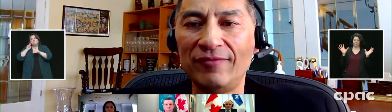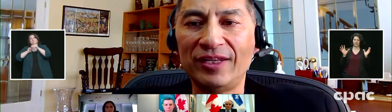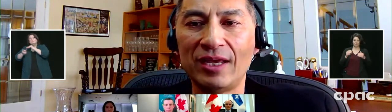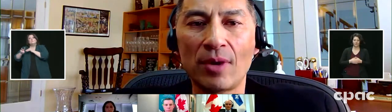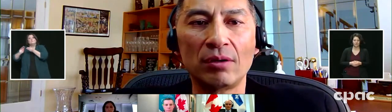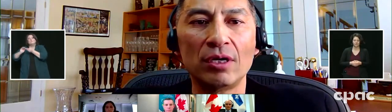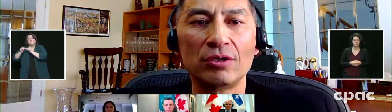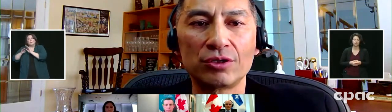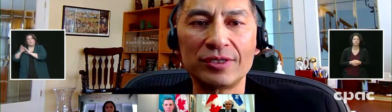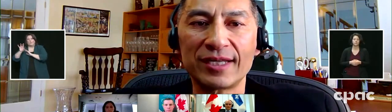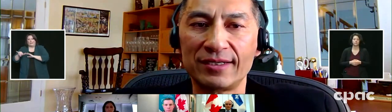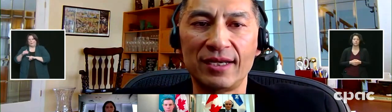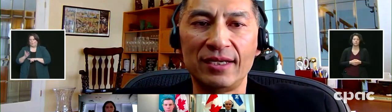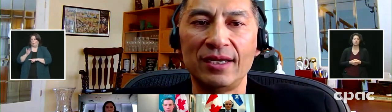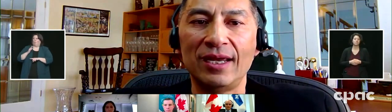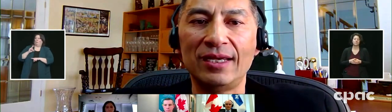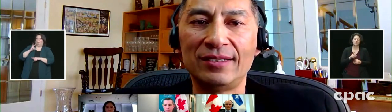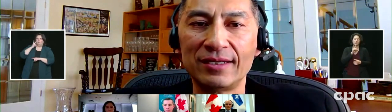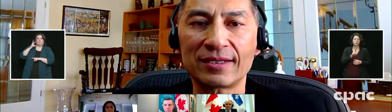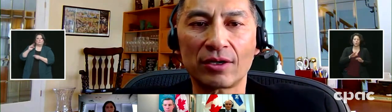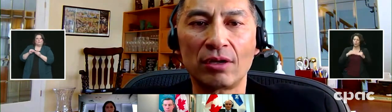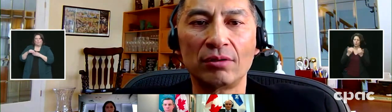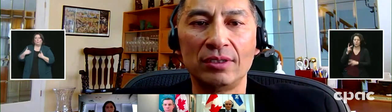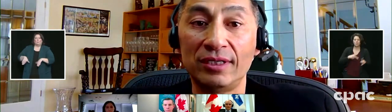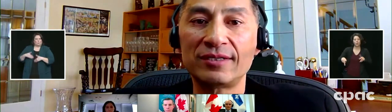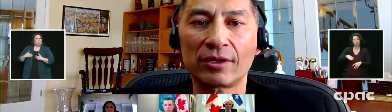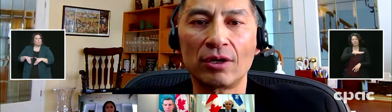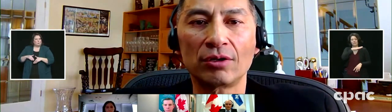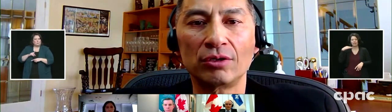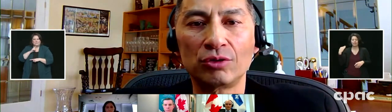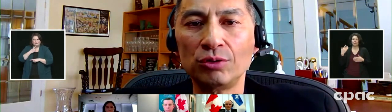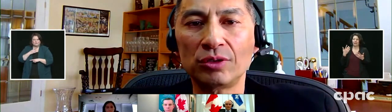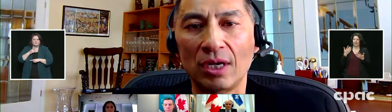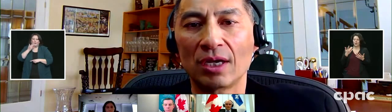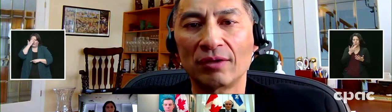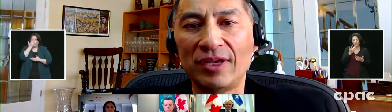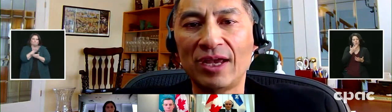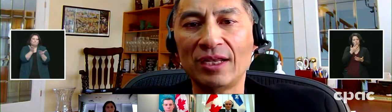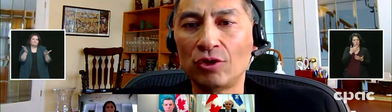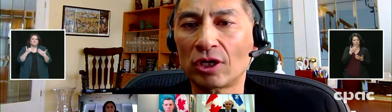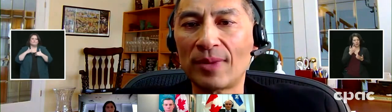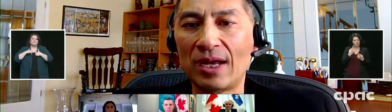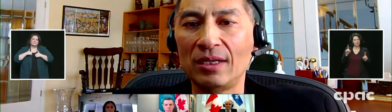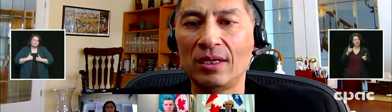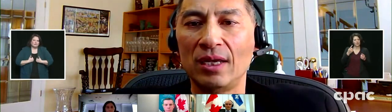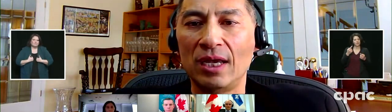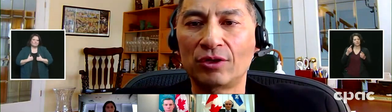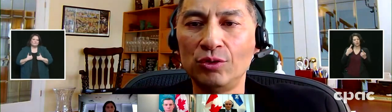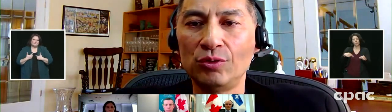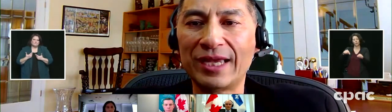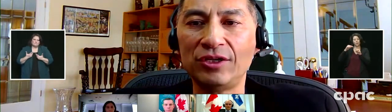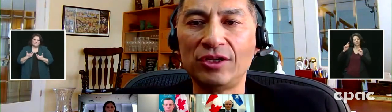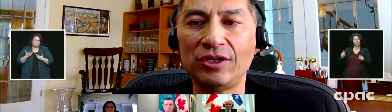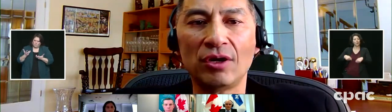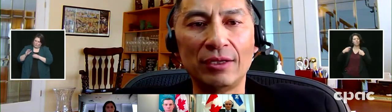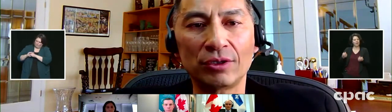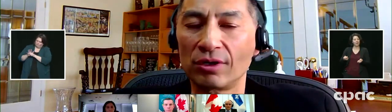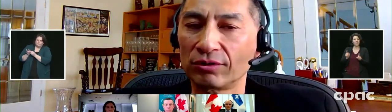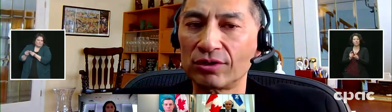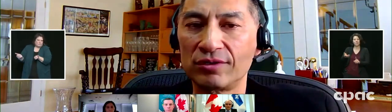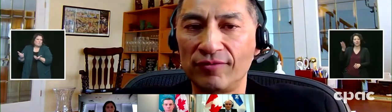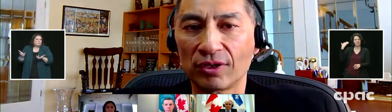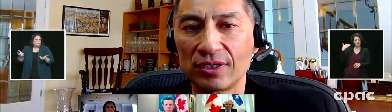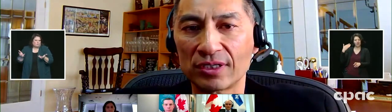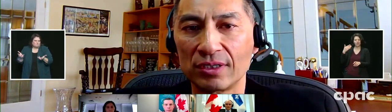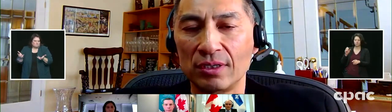avons évidemment tous assez et désirons que tout revient à la normale et que nous gagnions la lutte